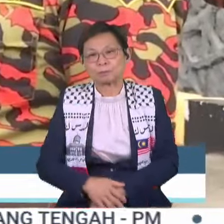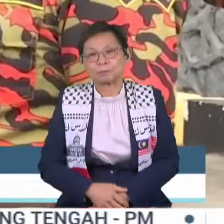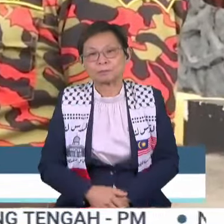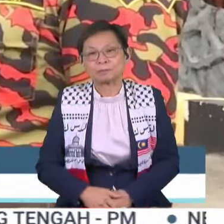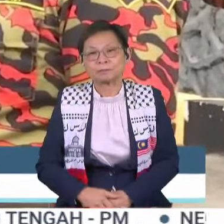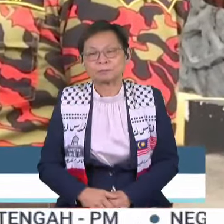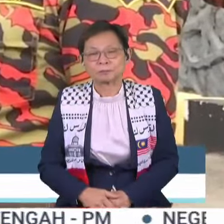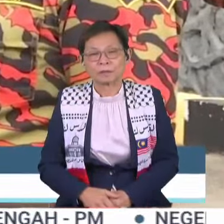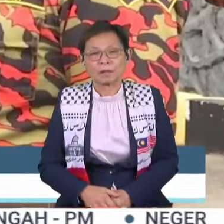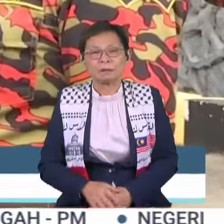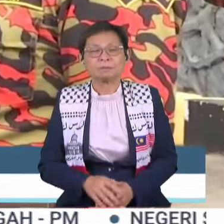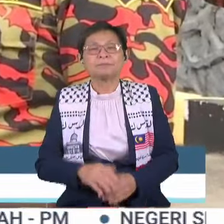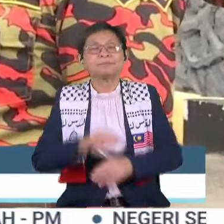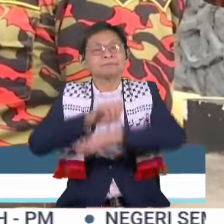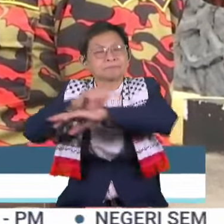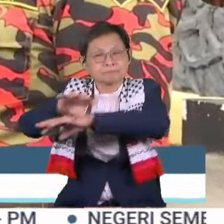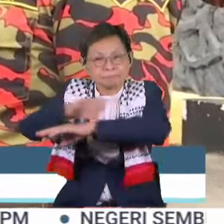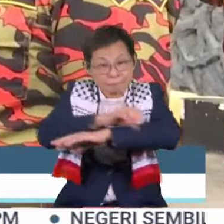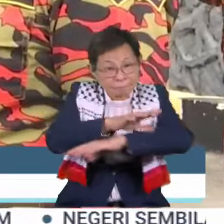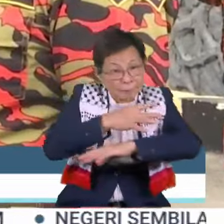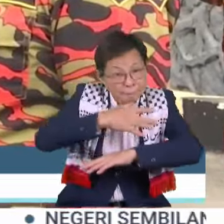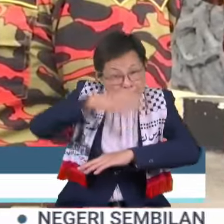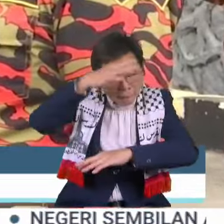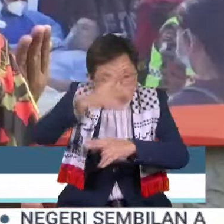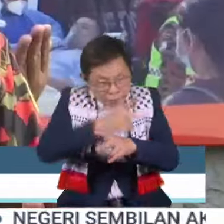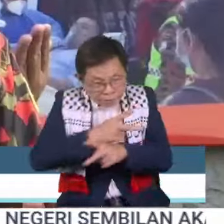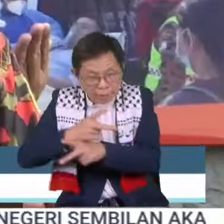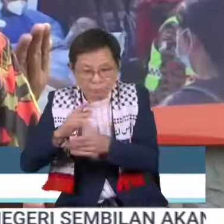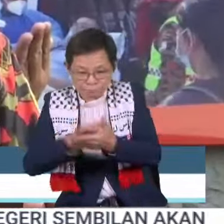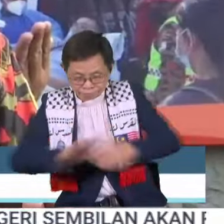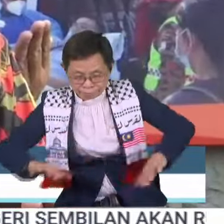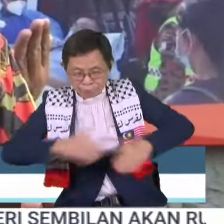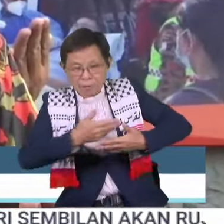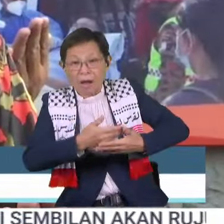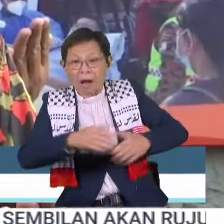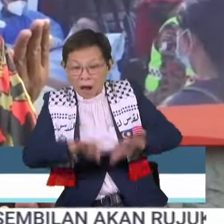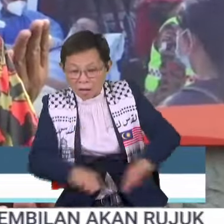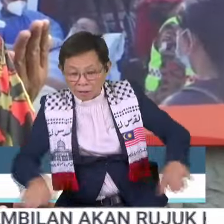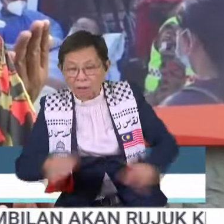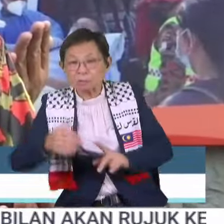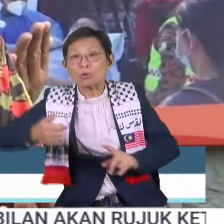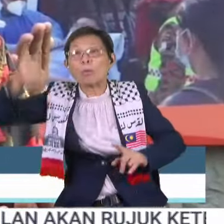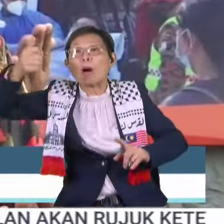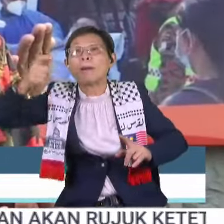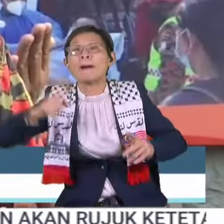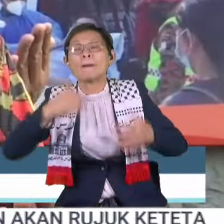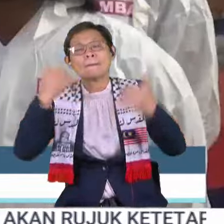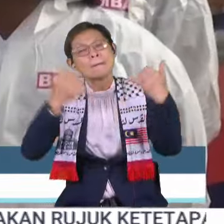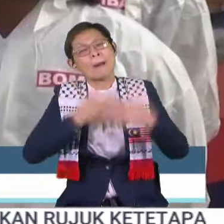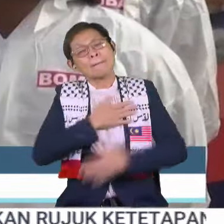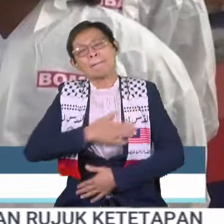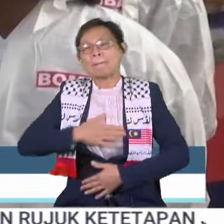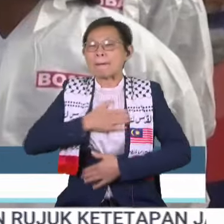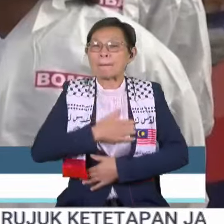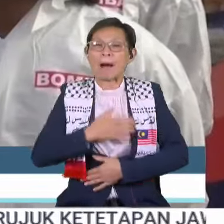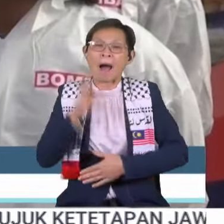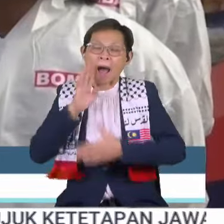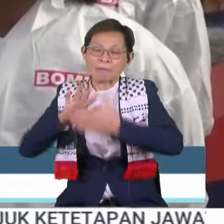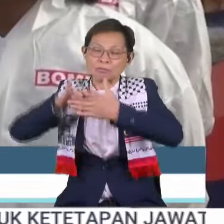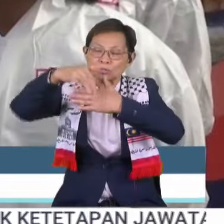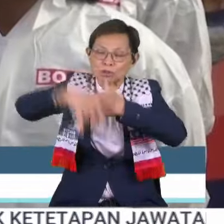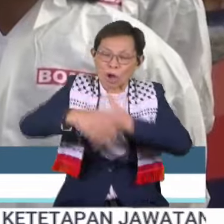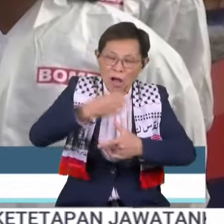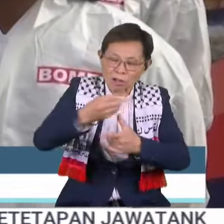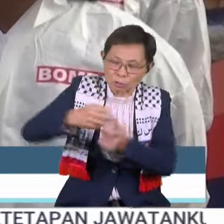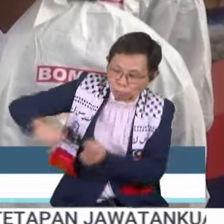tersebut beliau turut menasihati Ibu Bapa untuk menjaga keselamatan anak-anak Terutama ketika beriadah di kawasan air terjun